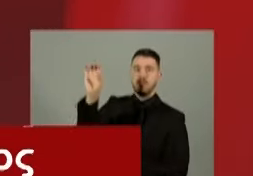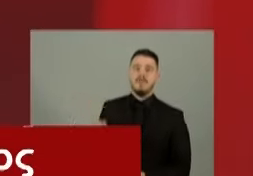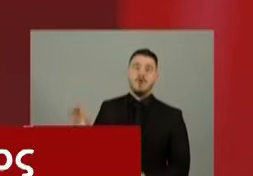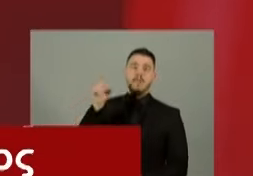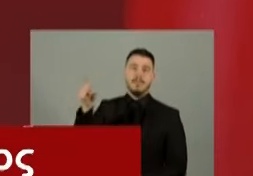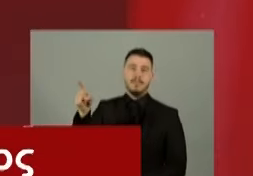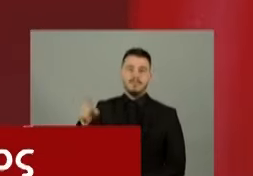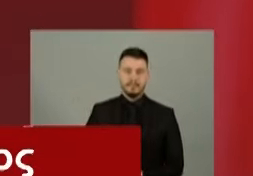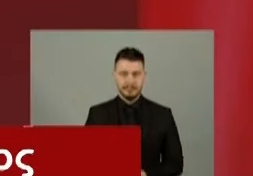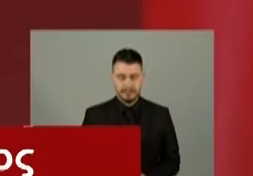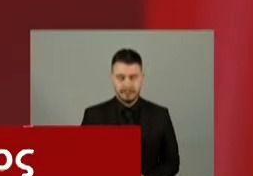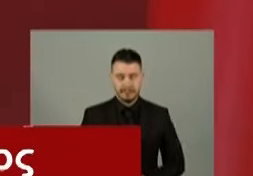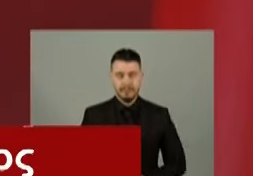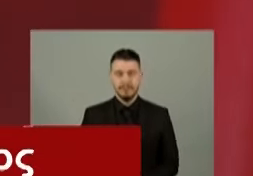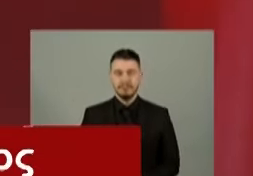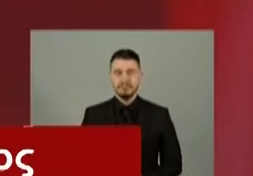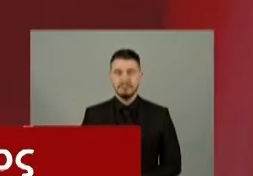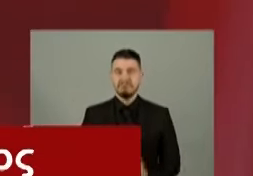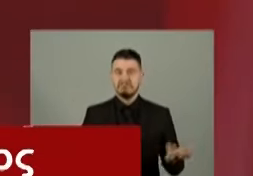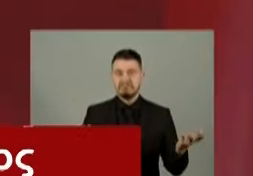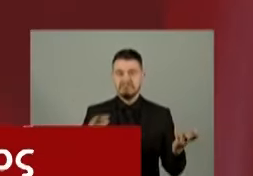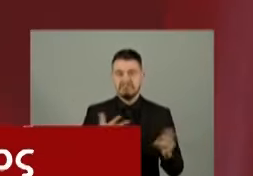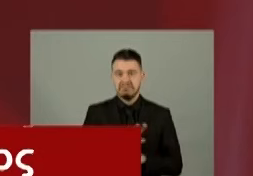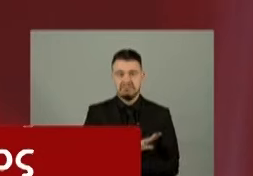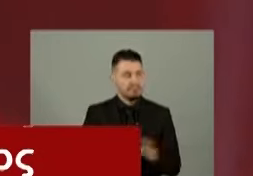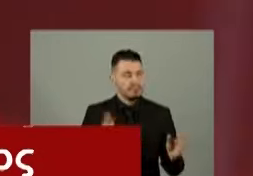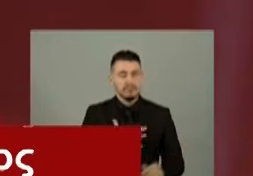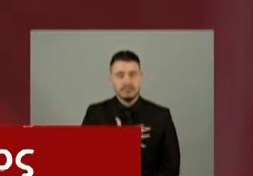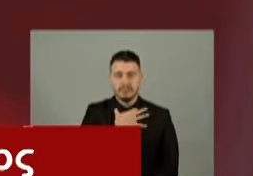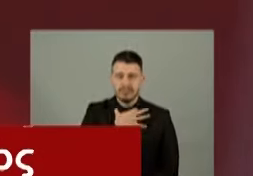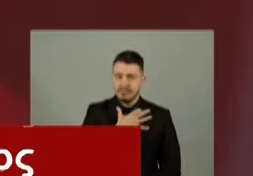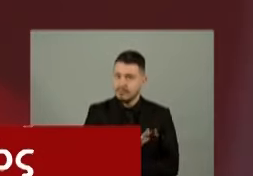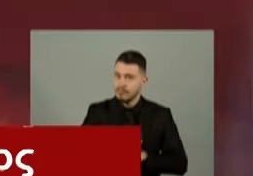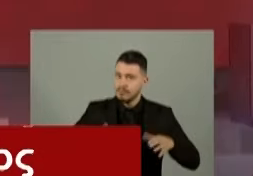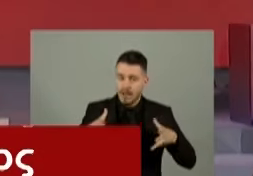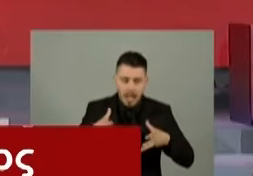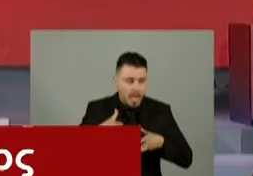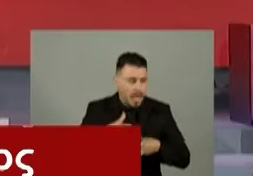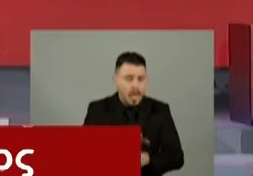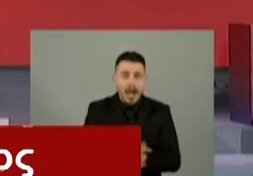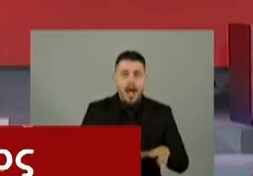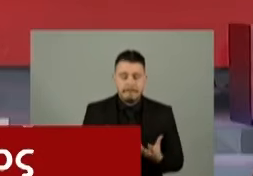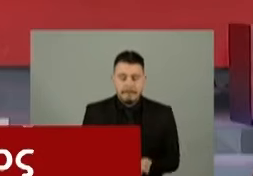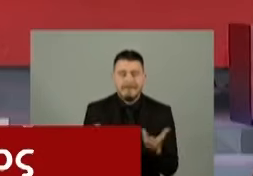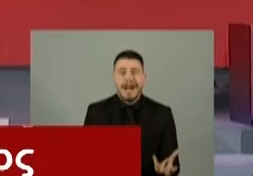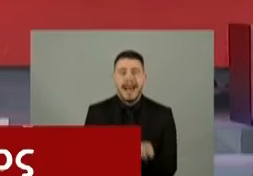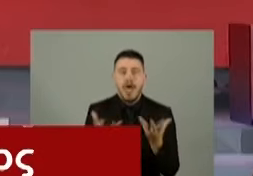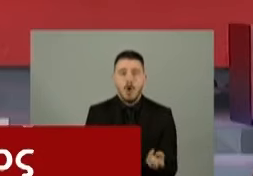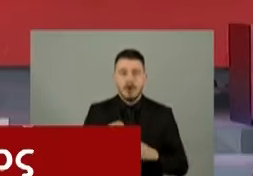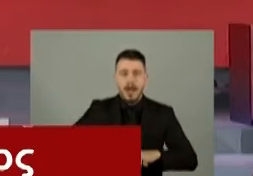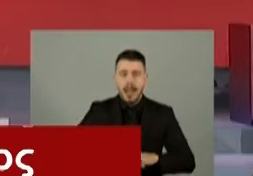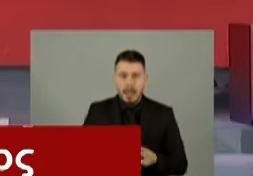ποιον προσπάθησε να διασώσει τον εαυτό του, την υστεροφημία του. Να πει ότι παρενέβη για να σώσει το μαγαζί που